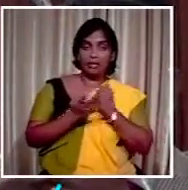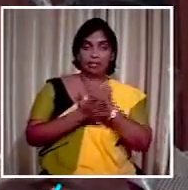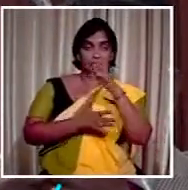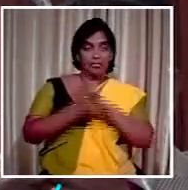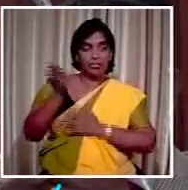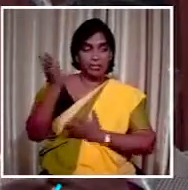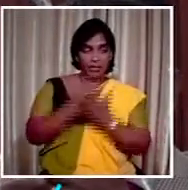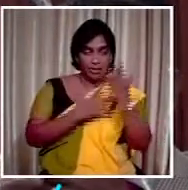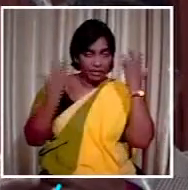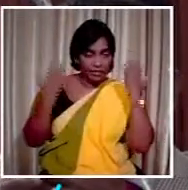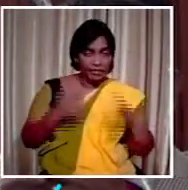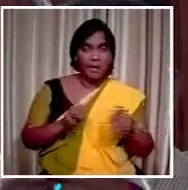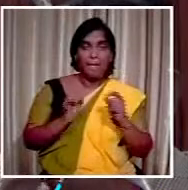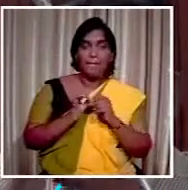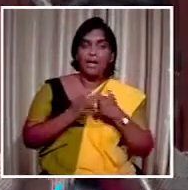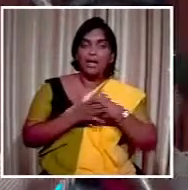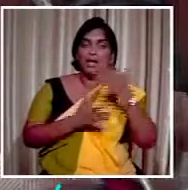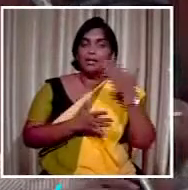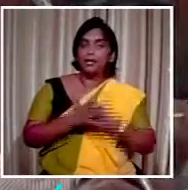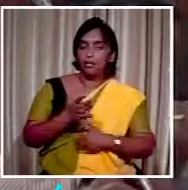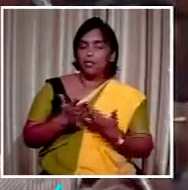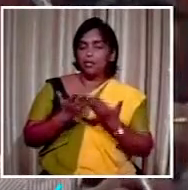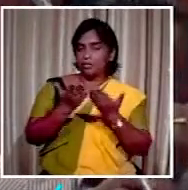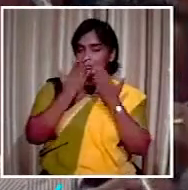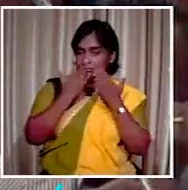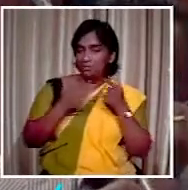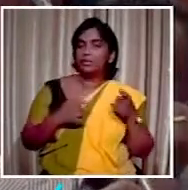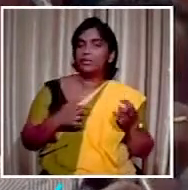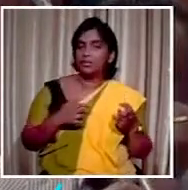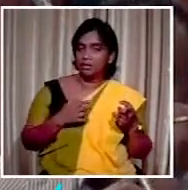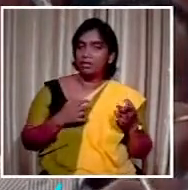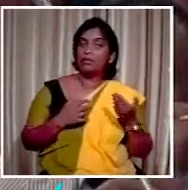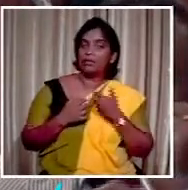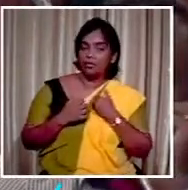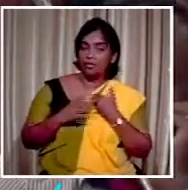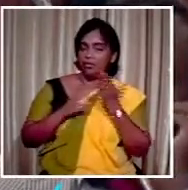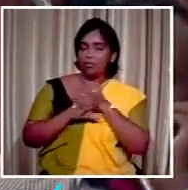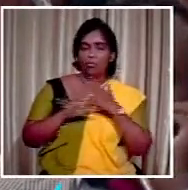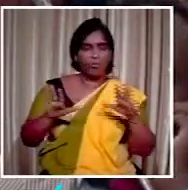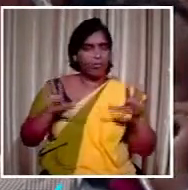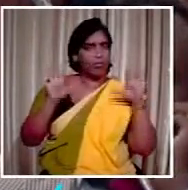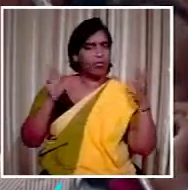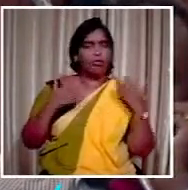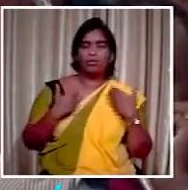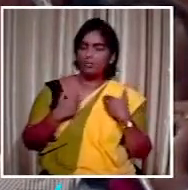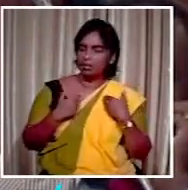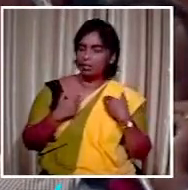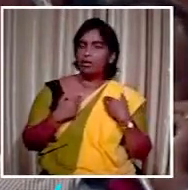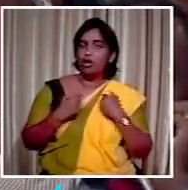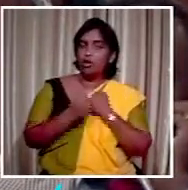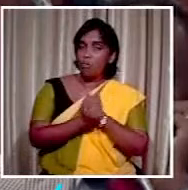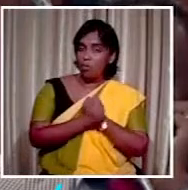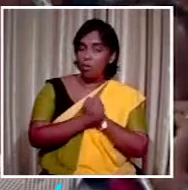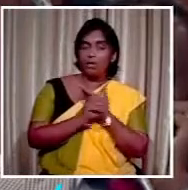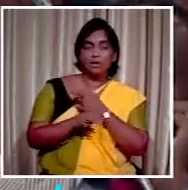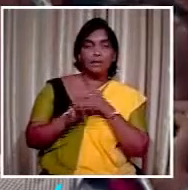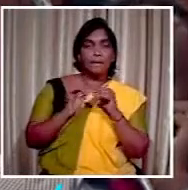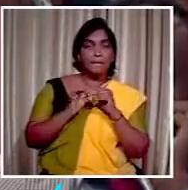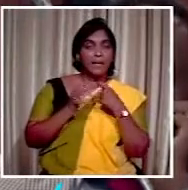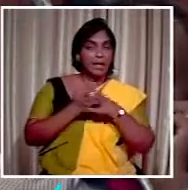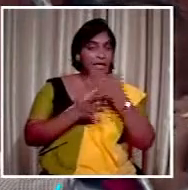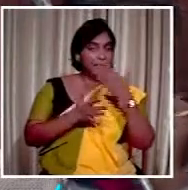තමයි බී වාර්තාවක් ඉදිරිපත් උනේ. ඒක ගැන මම එදා පුදුමයටපත් වුණා. පොලිසිය බී වාර්තාවේ